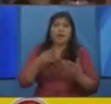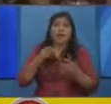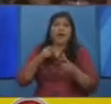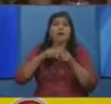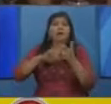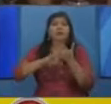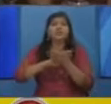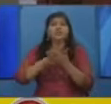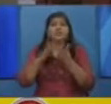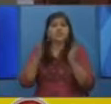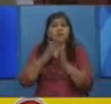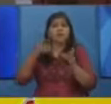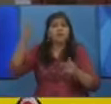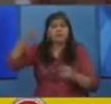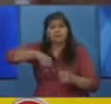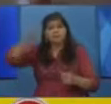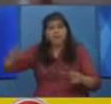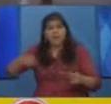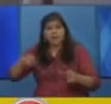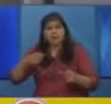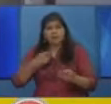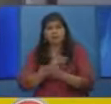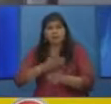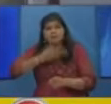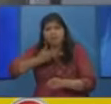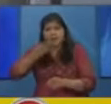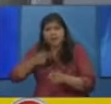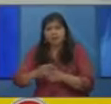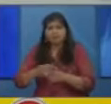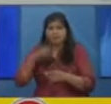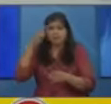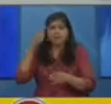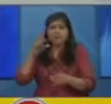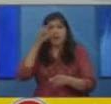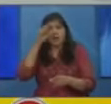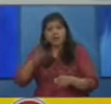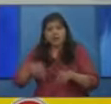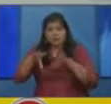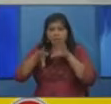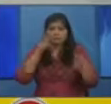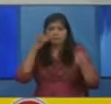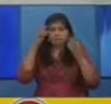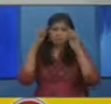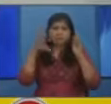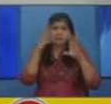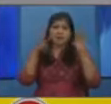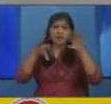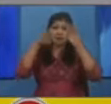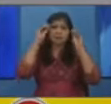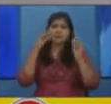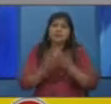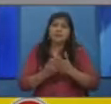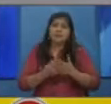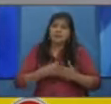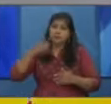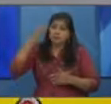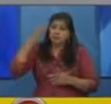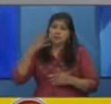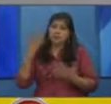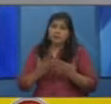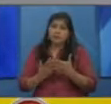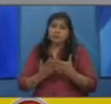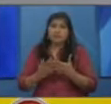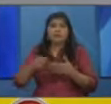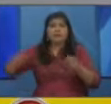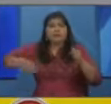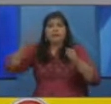आए और बापू के बारे में और गहराई से जाना समझा। तब ब्राउन को एहसास हुआ कि